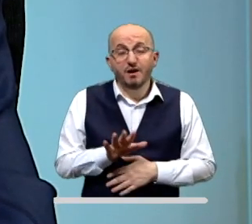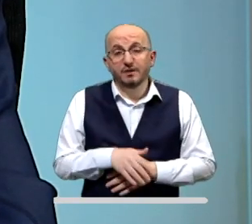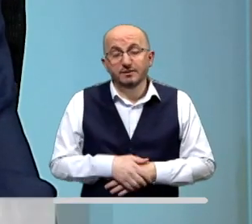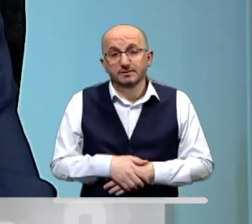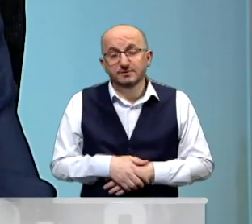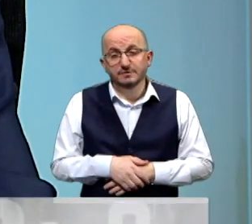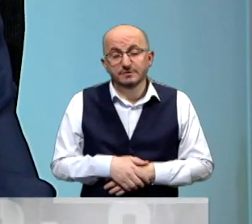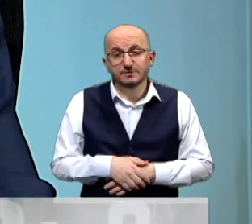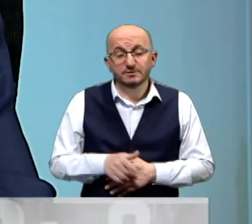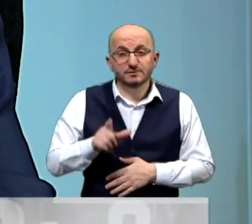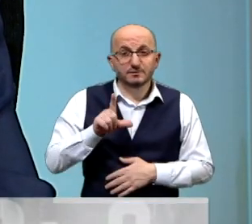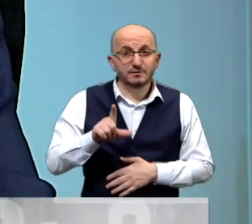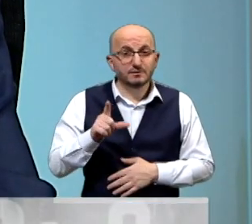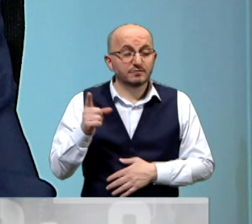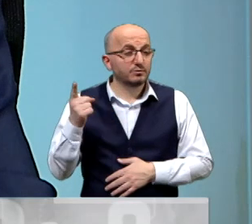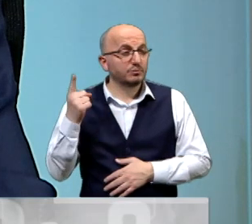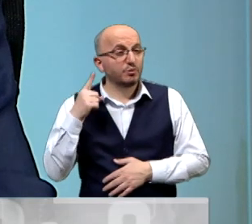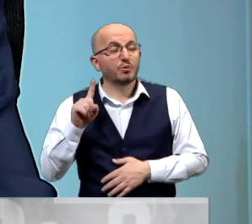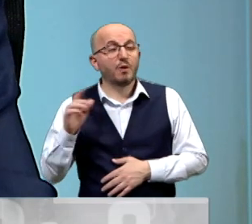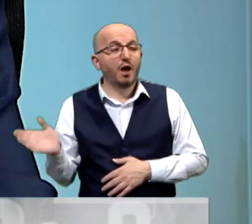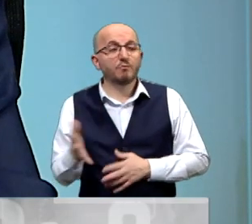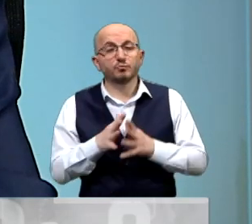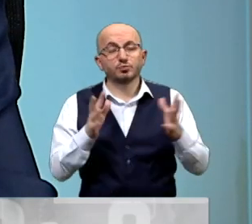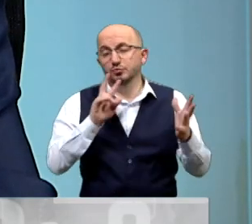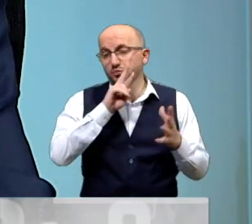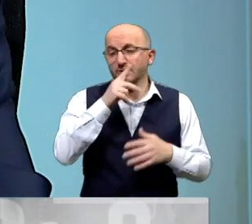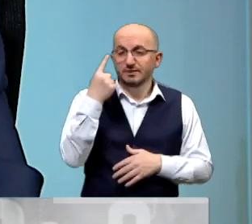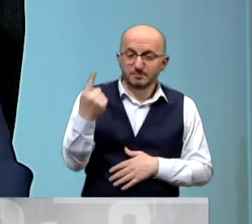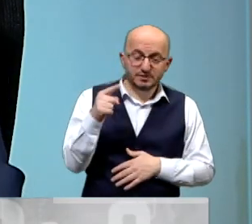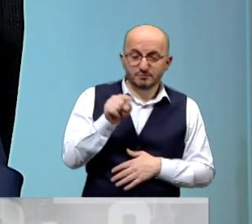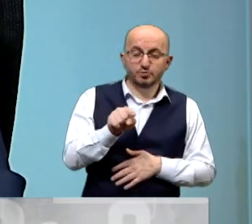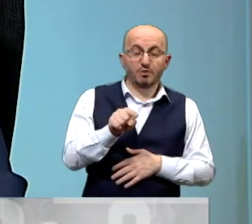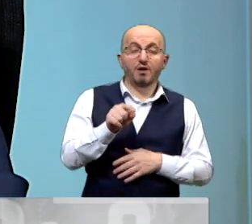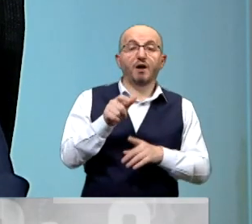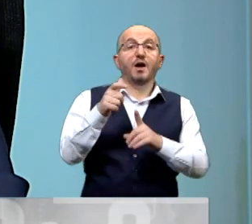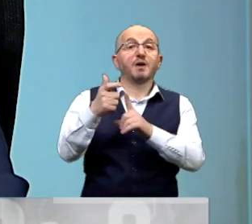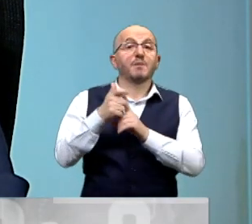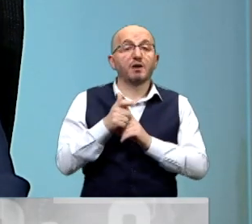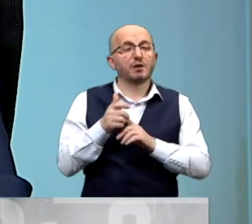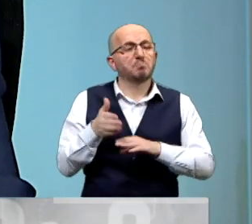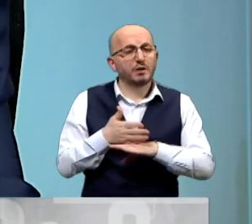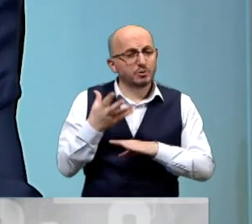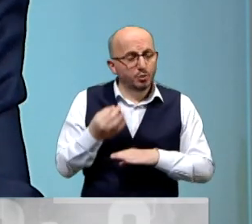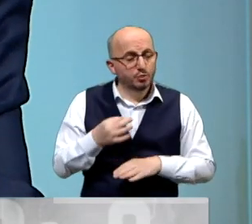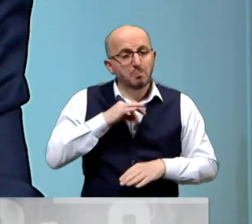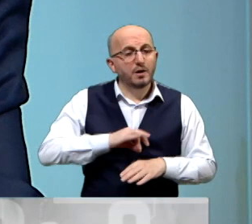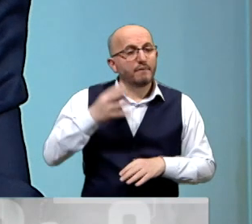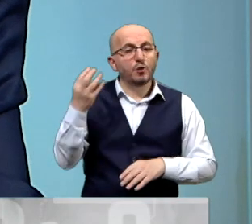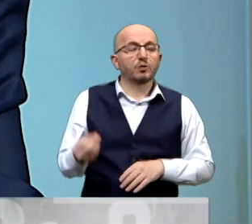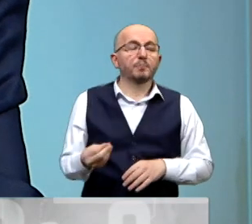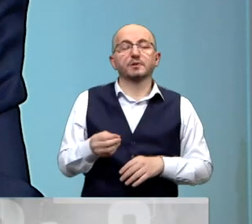ben gerekli duymuyorum çünkü en büyük günahlardan birisidir bu emanet madde olabilir manevi olabilir